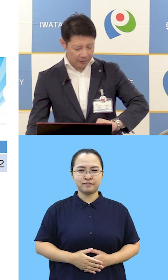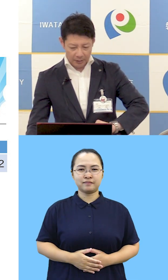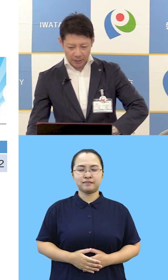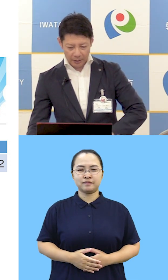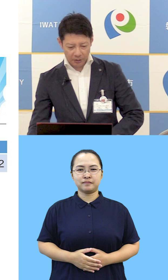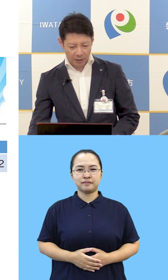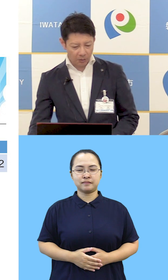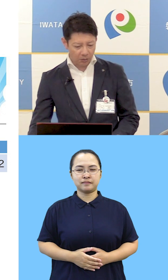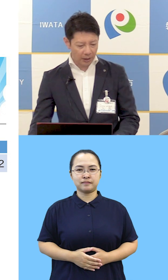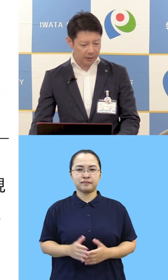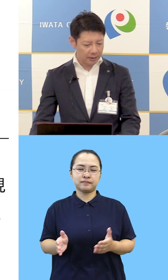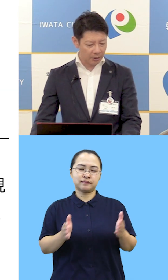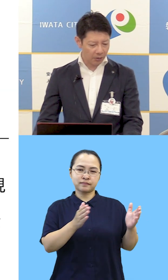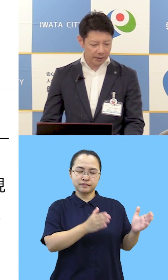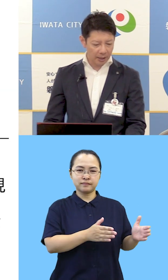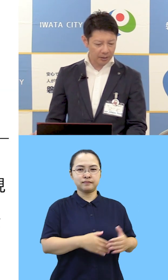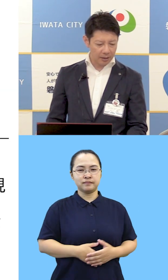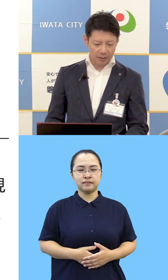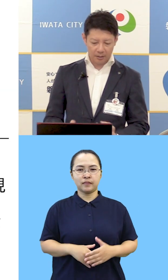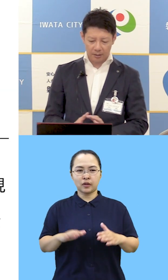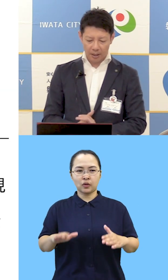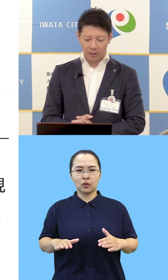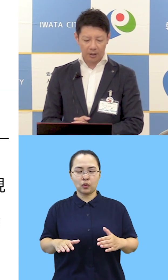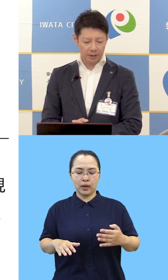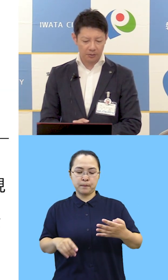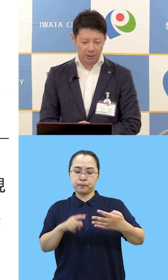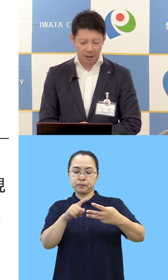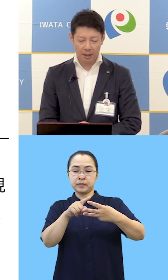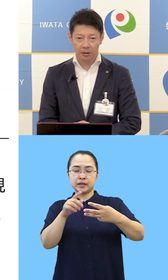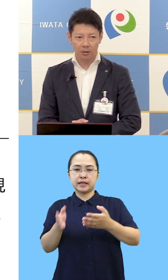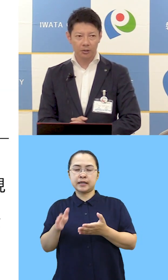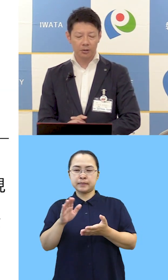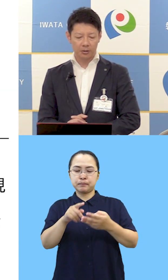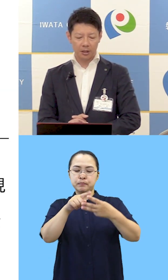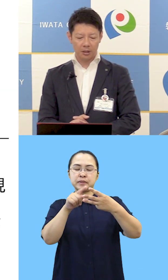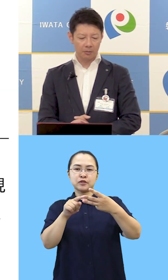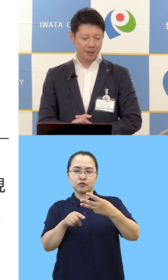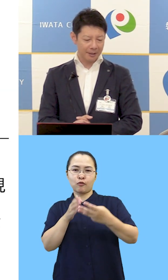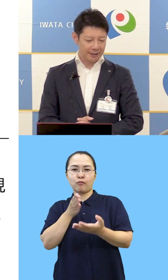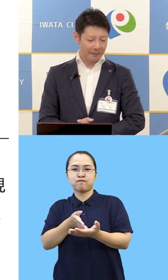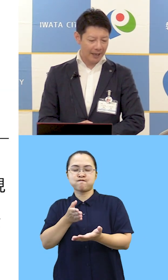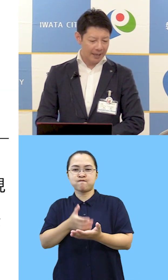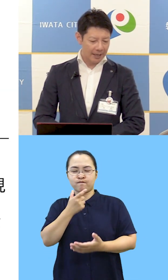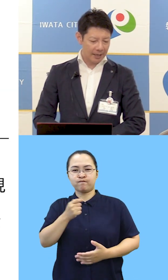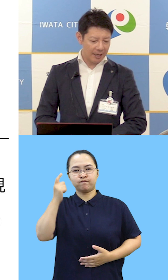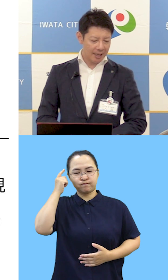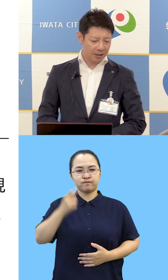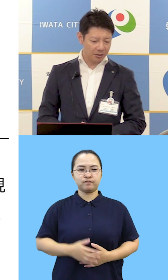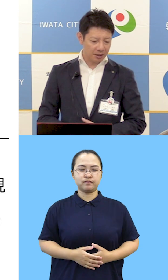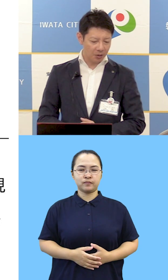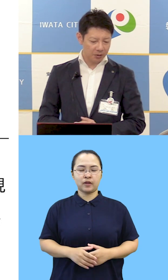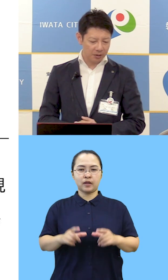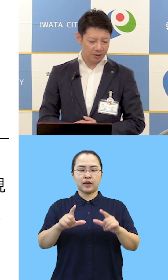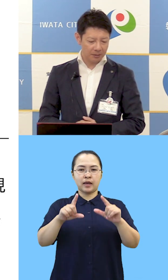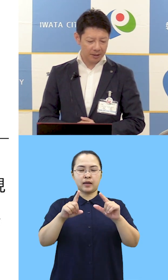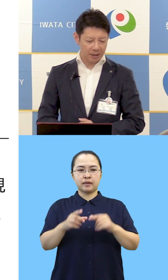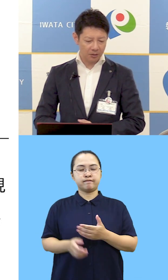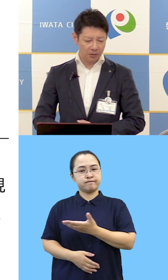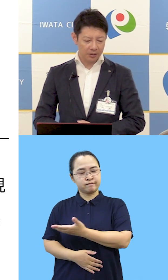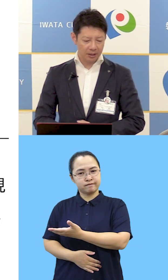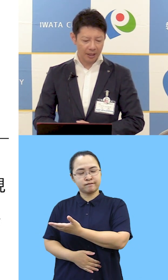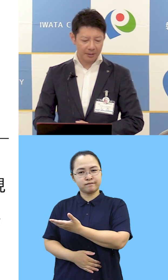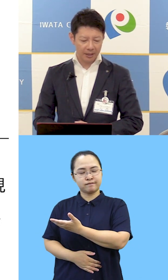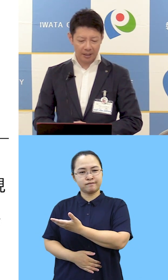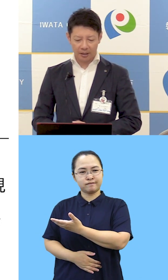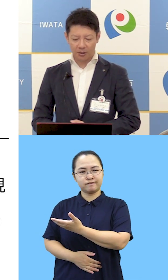。それではここからですね、今日は3点についてお話をしていきたいというふうに思います。AI の自動追尾機